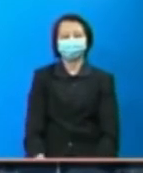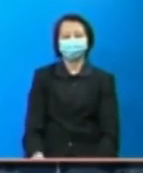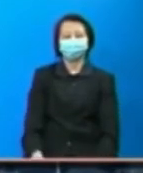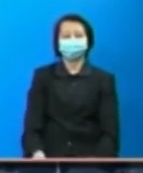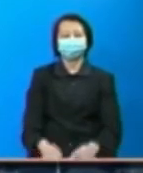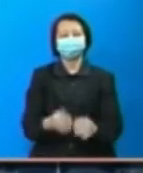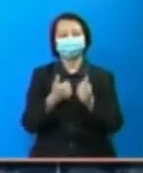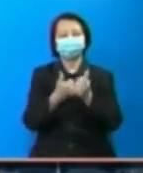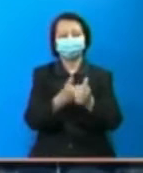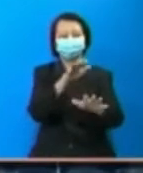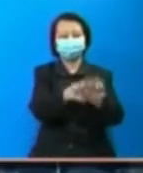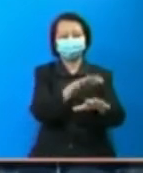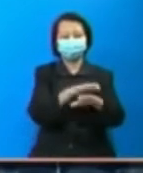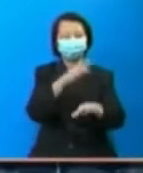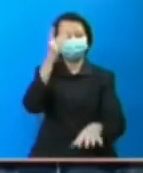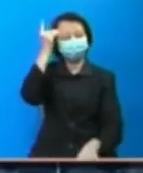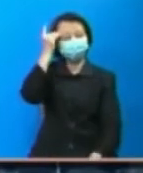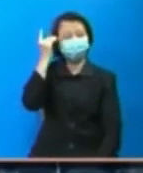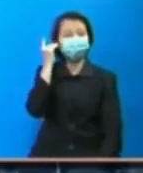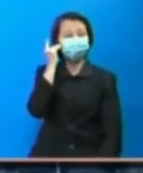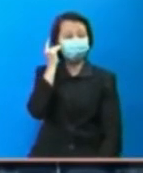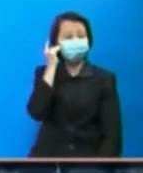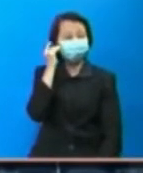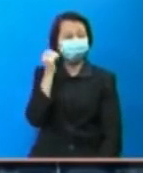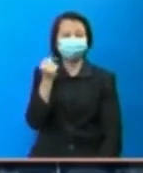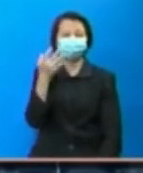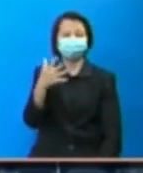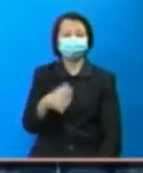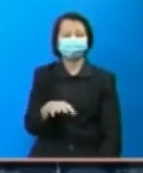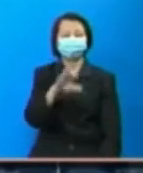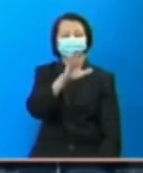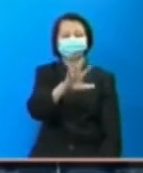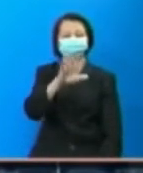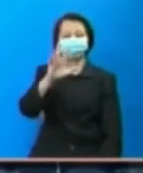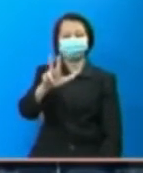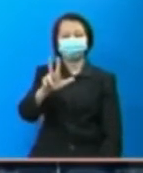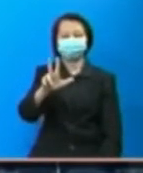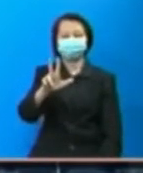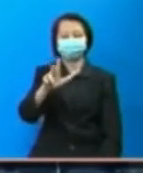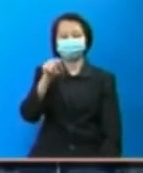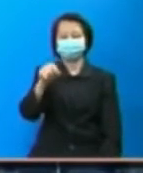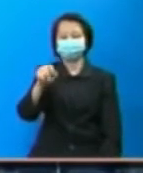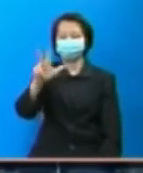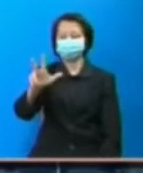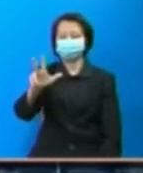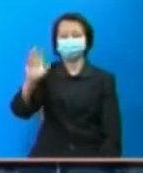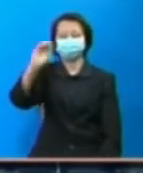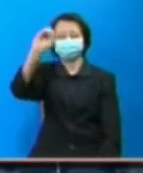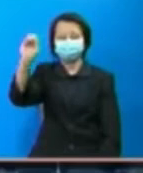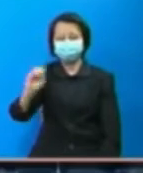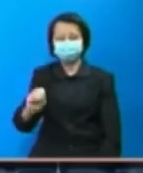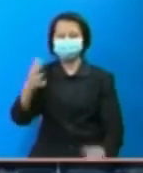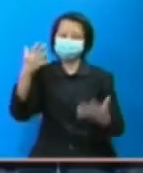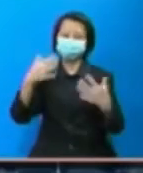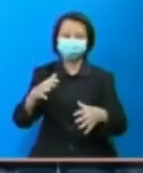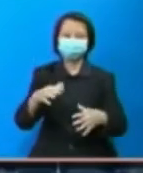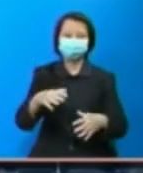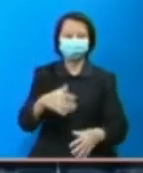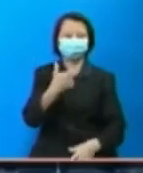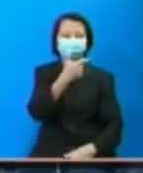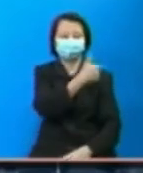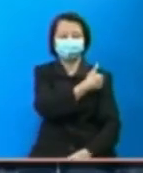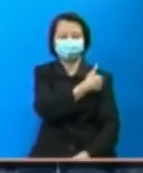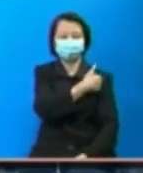berdasarkan populasi dewasa pula sebanyak 50 33 phractos telah menerima